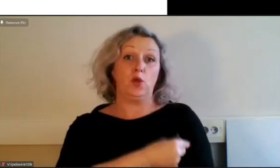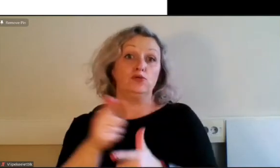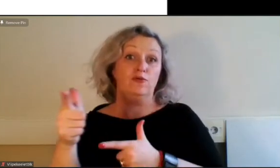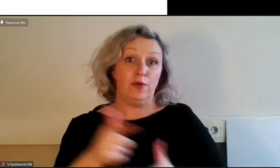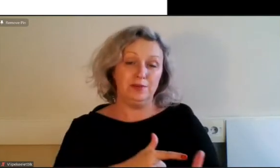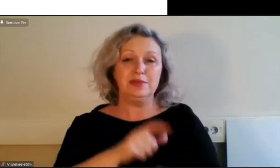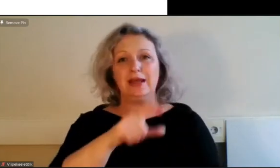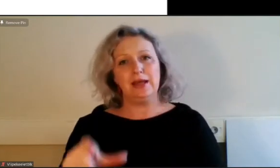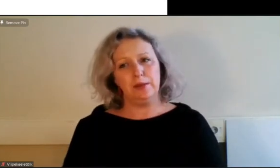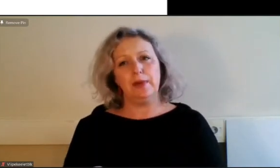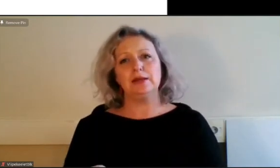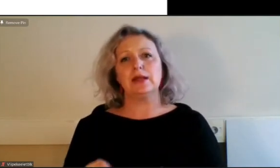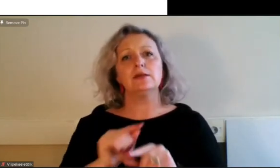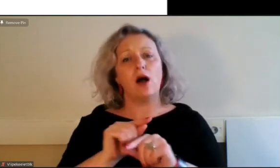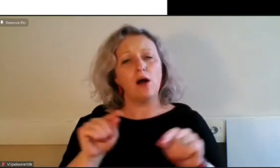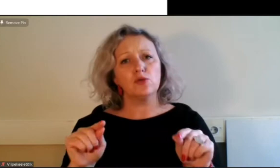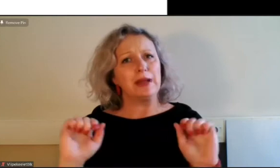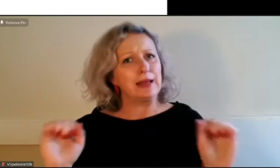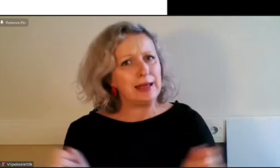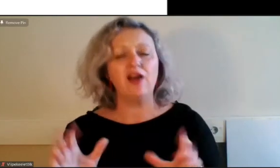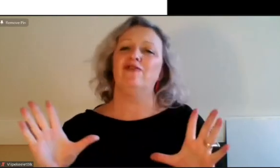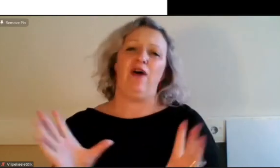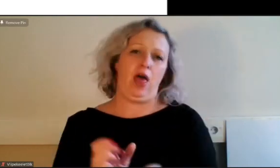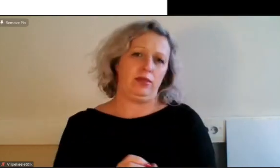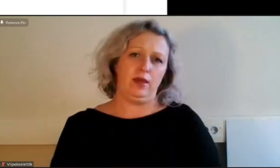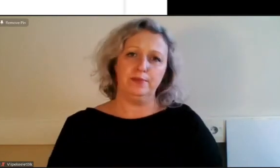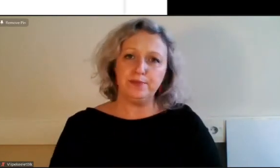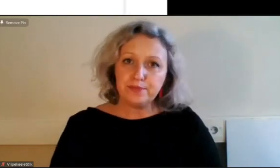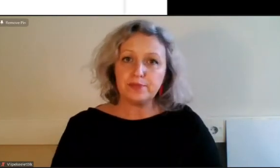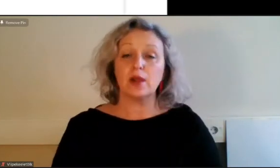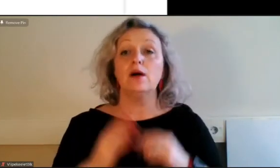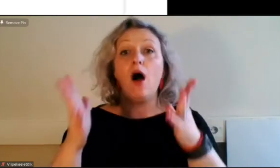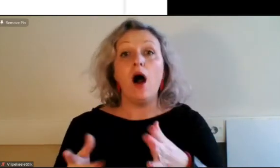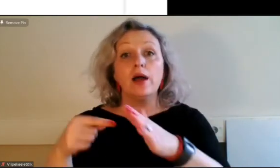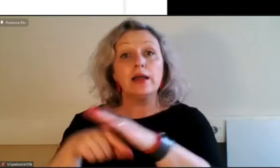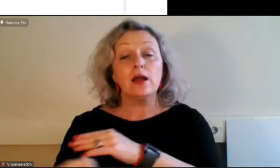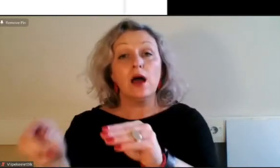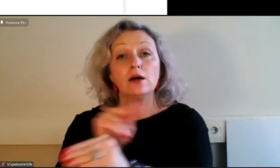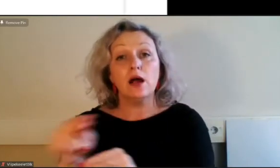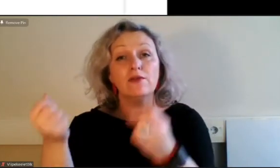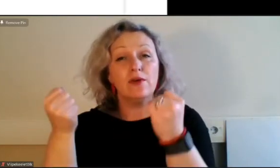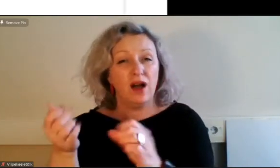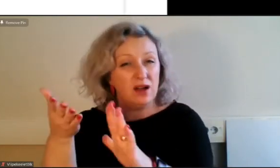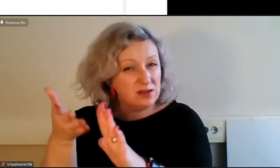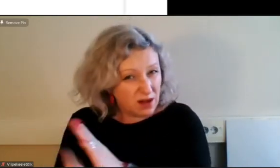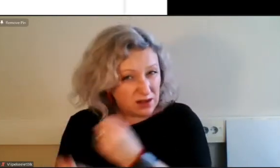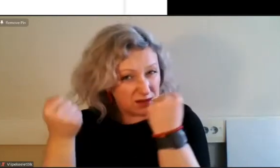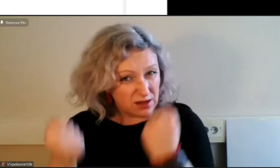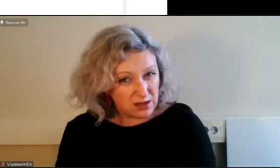varem oli koroonaviirus, siis tõesti me neid kolmandaid doose juba päris aktiivselt teeme.